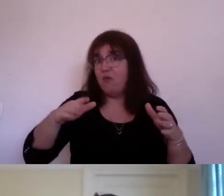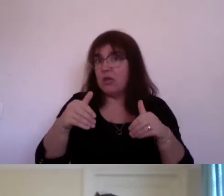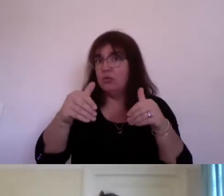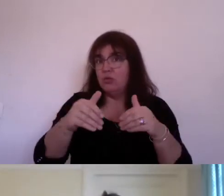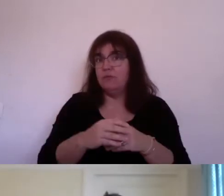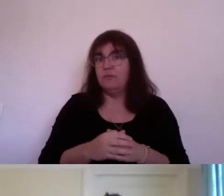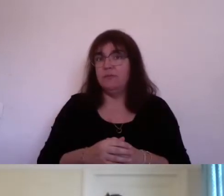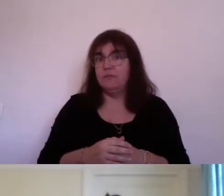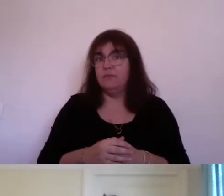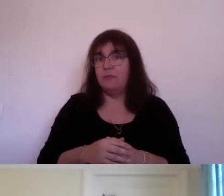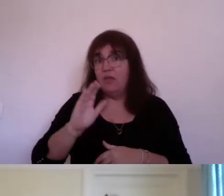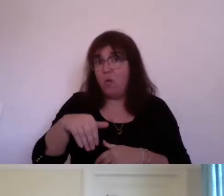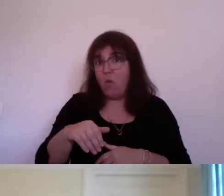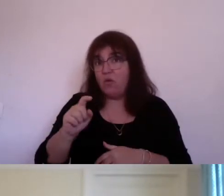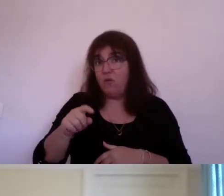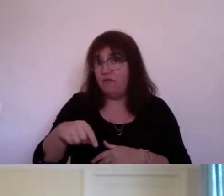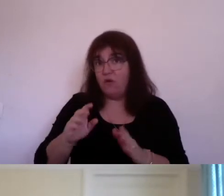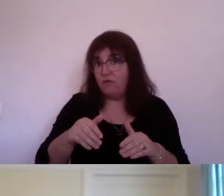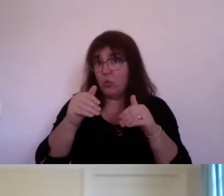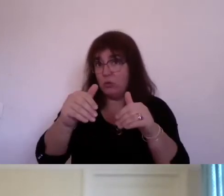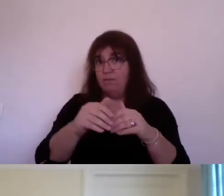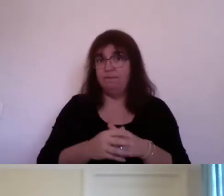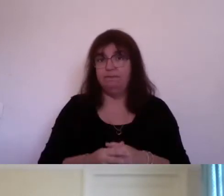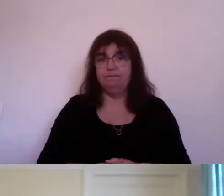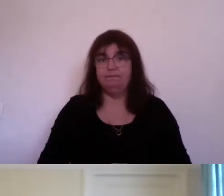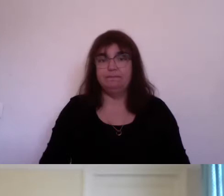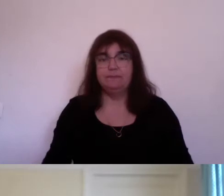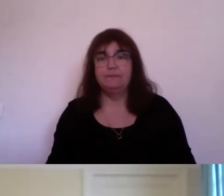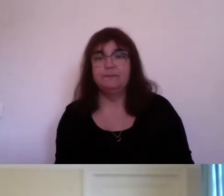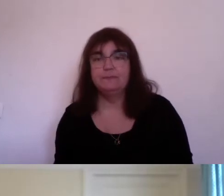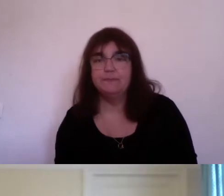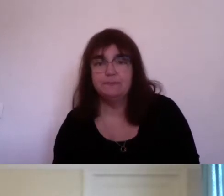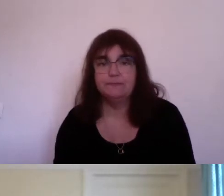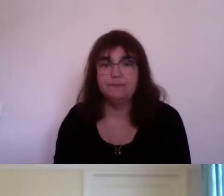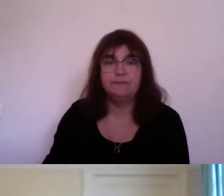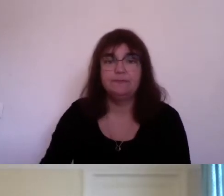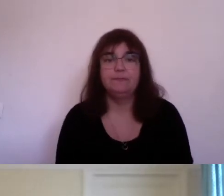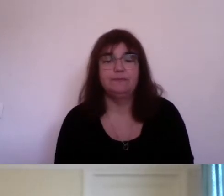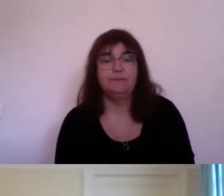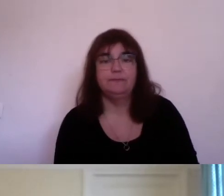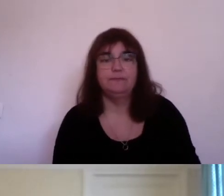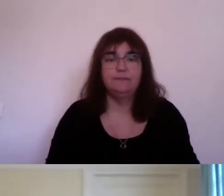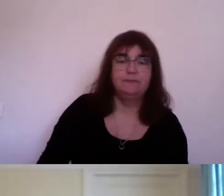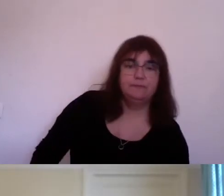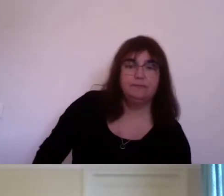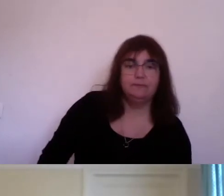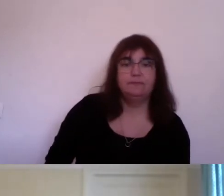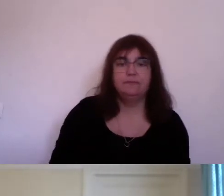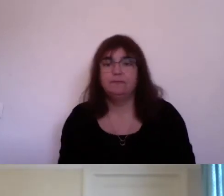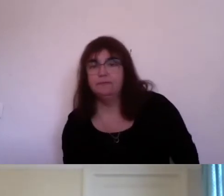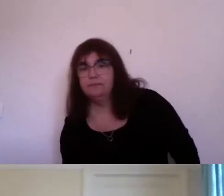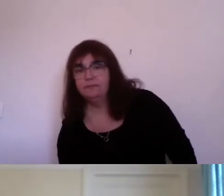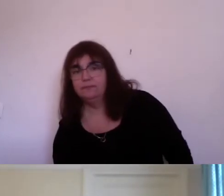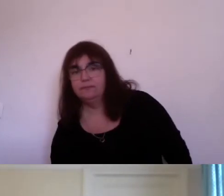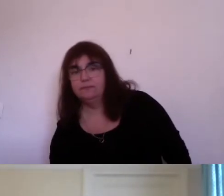il faut qu'on cultive un petit peu ces pousses-là. Bien. Merci beaucoup. Je vous propose de poursuivre maintenant la table ronde. On arrive